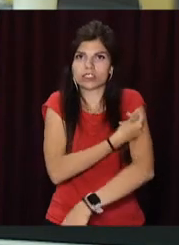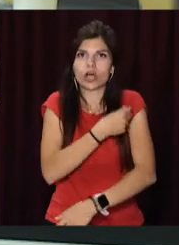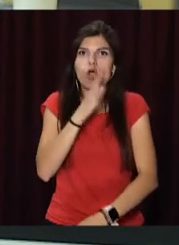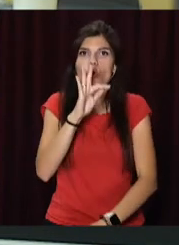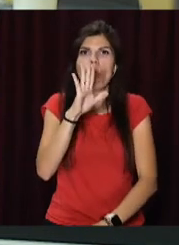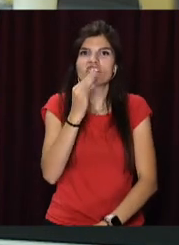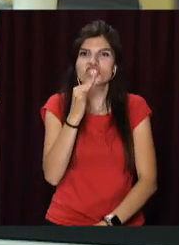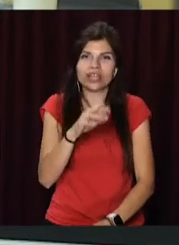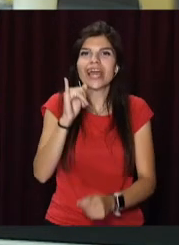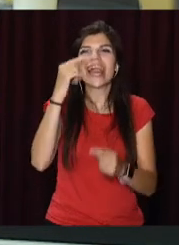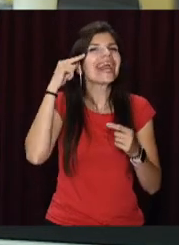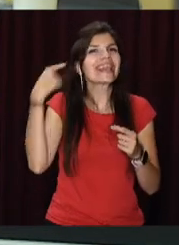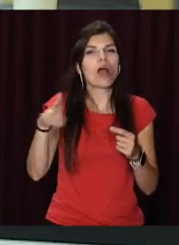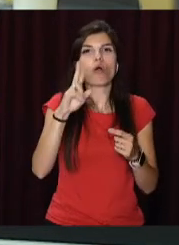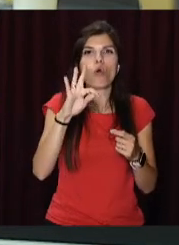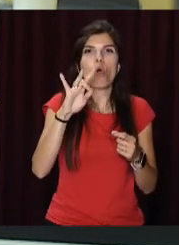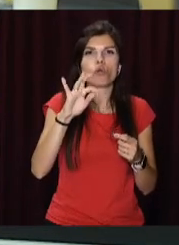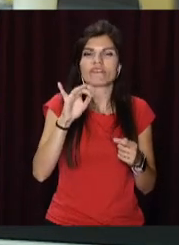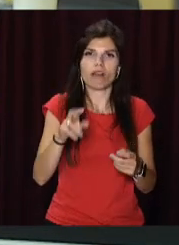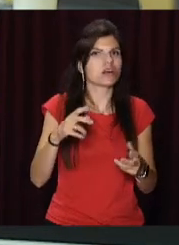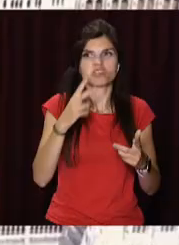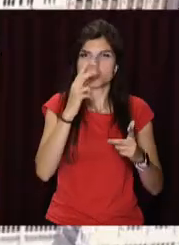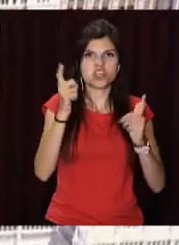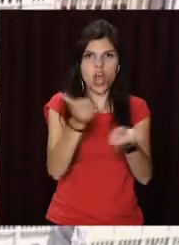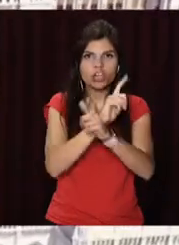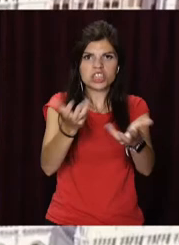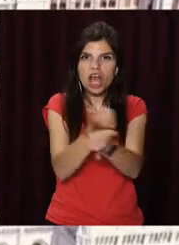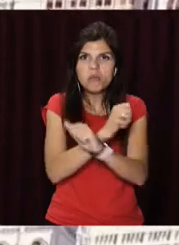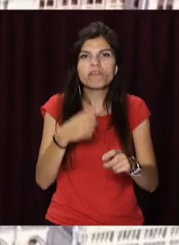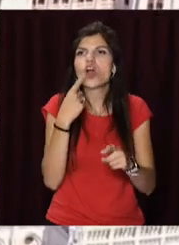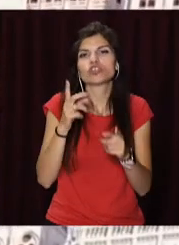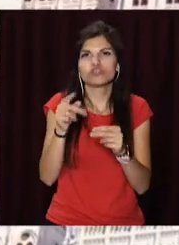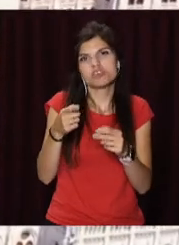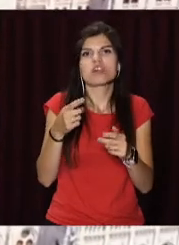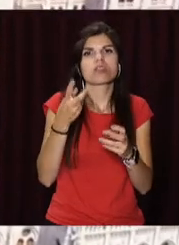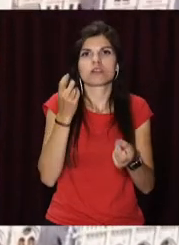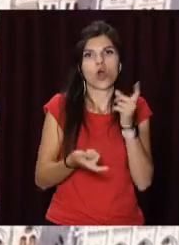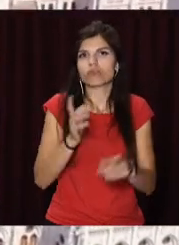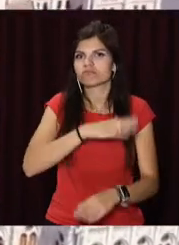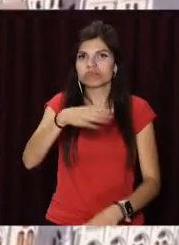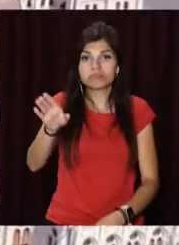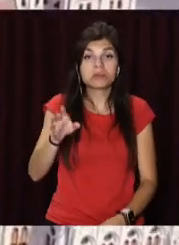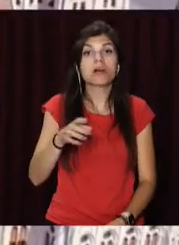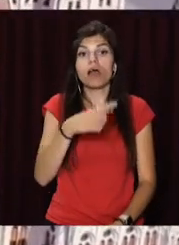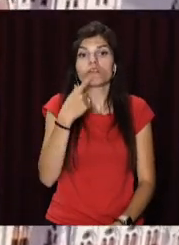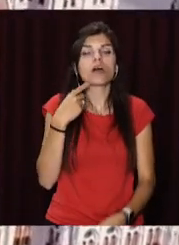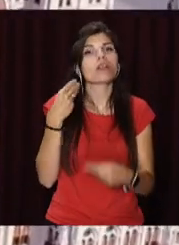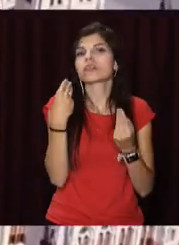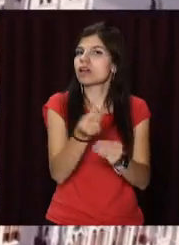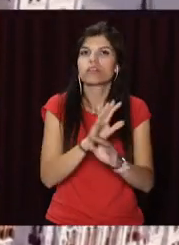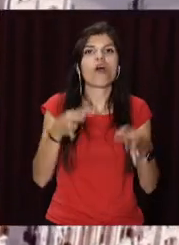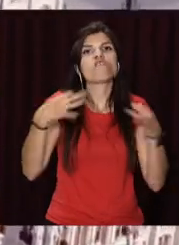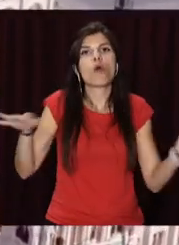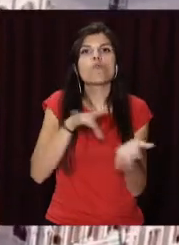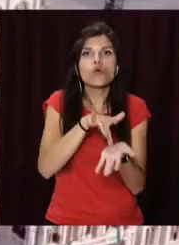Covishield та китайську CoronaVac. Попри те, що українські сертифікати про вакцинацію будуть вже цього тижня, вони не дадуть громадянам можливість